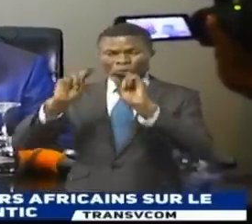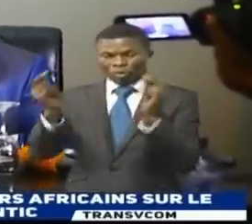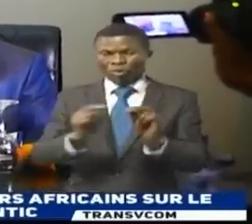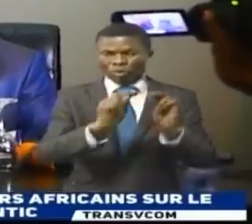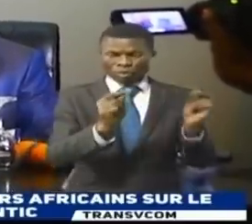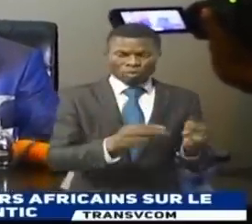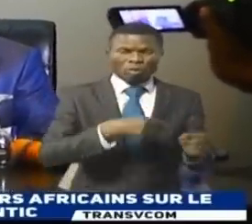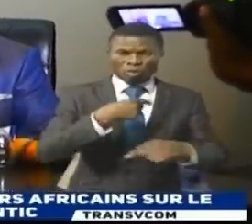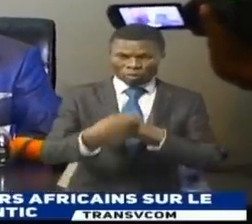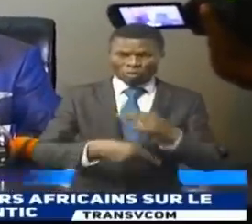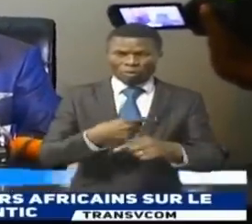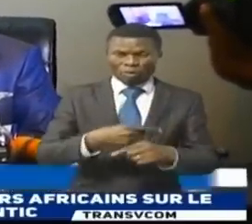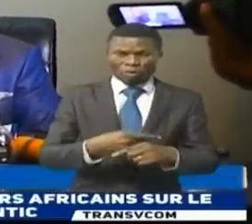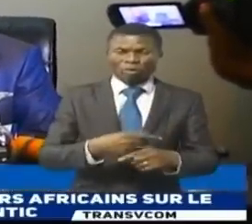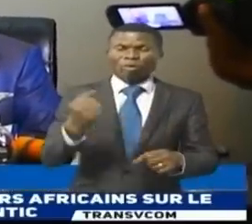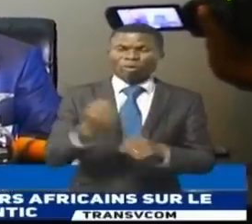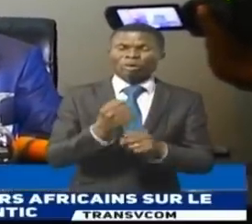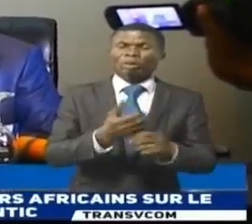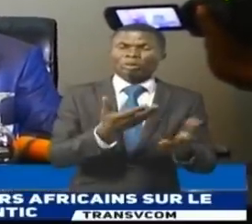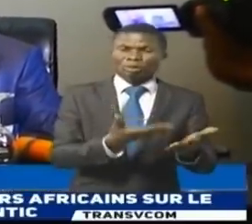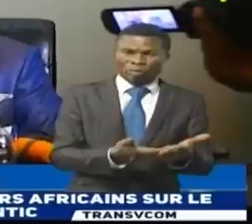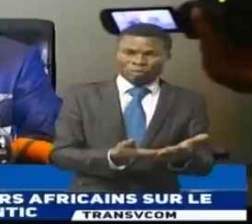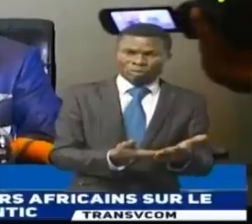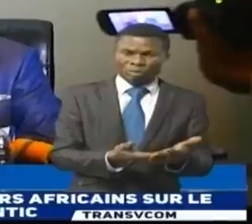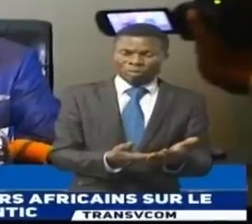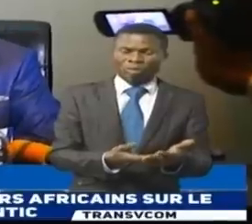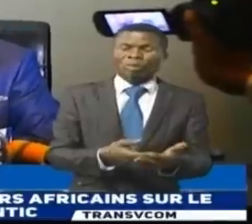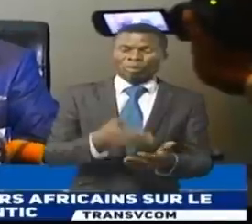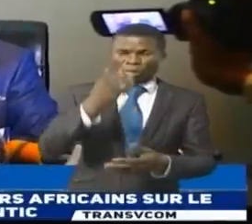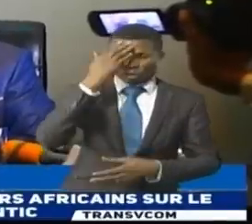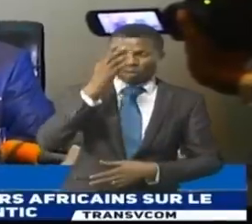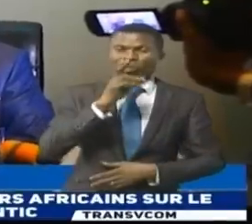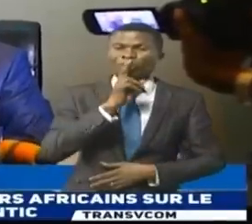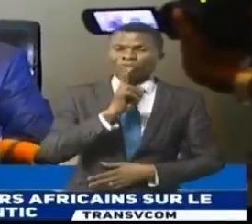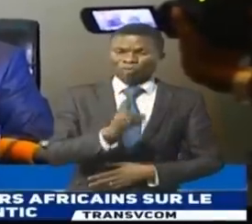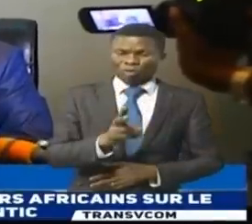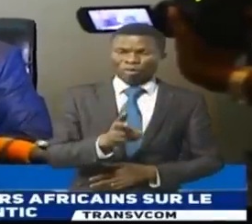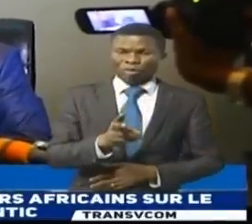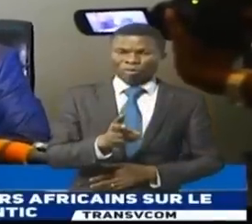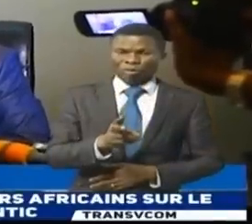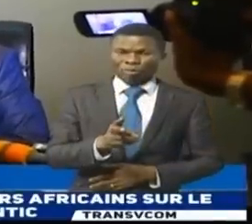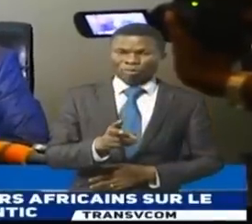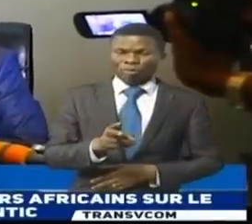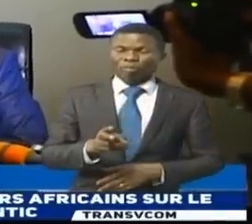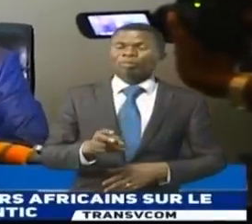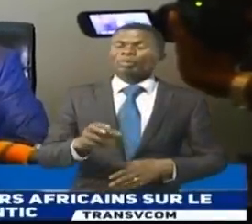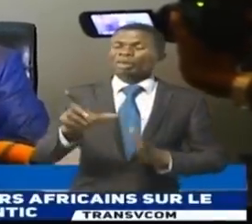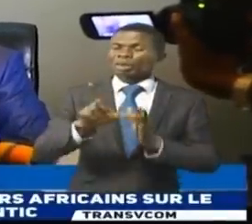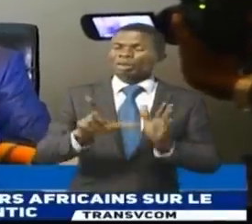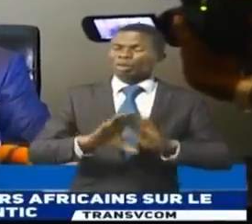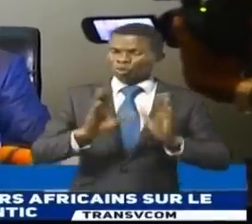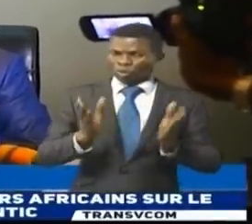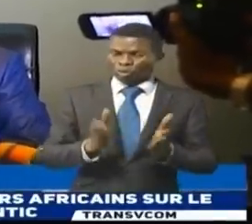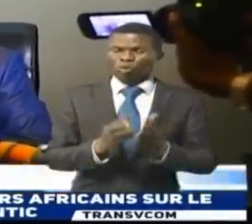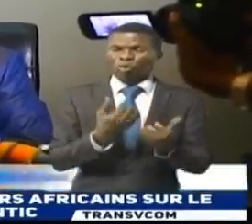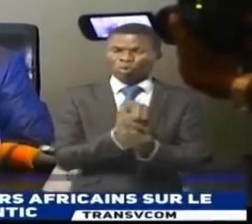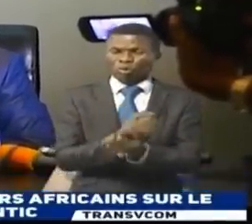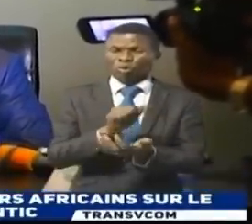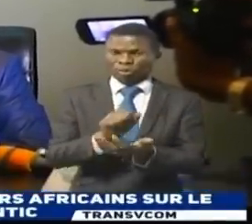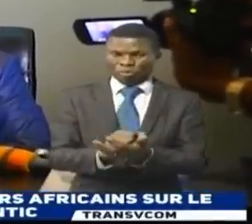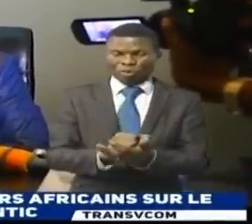déjà commencé à imprimer, soyez rassurés que tout est en ordre. Et cette